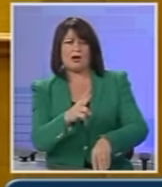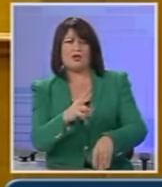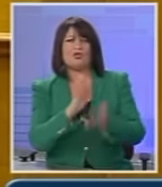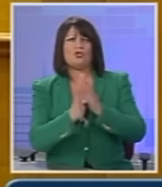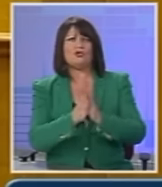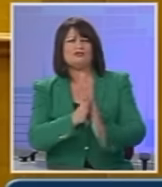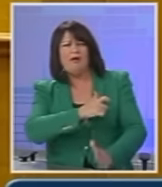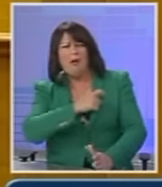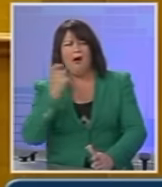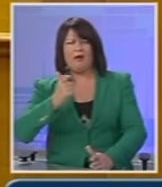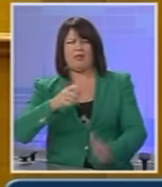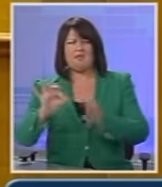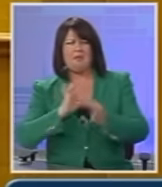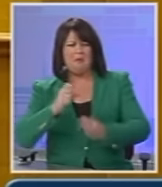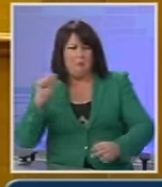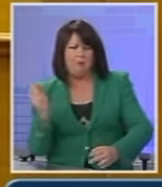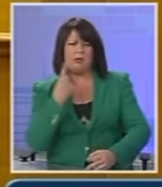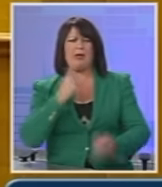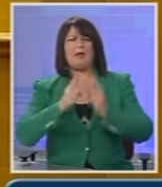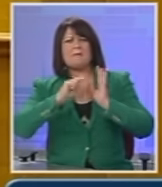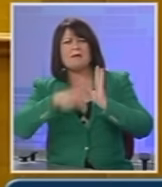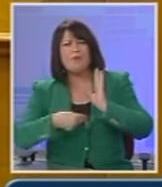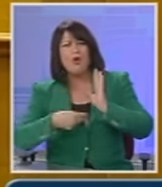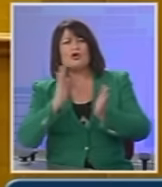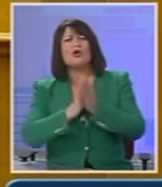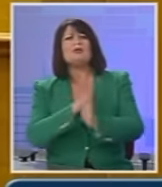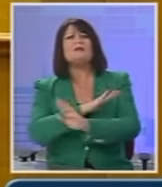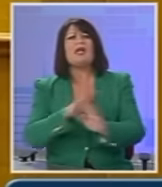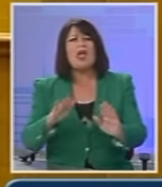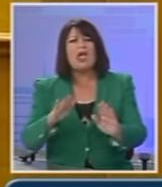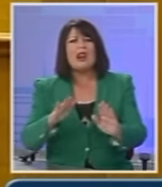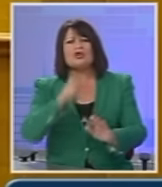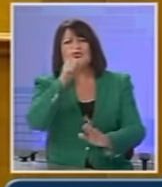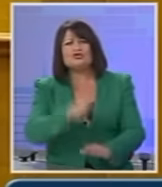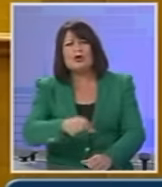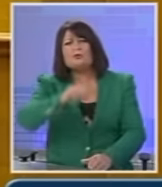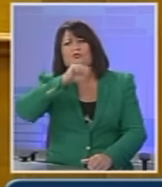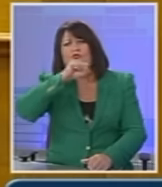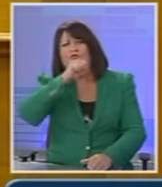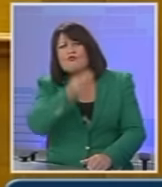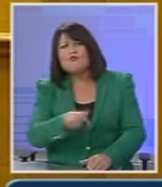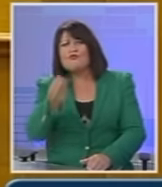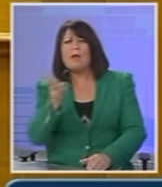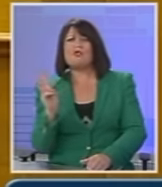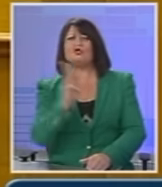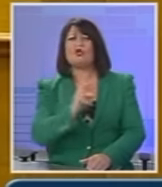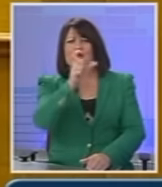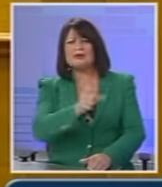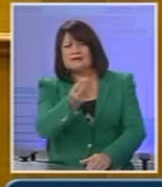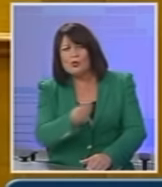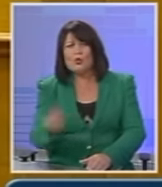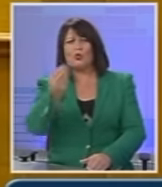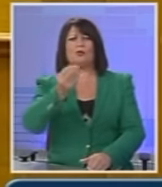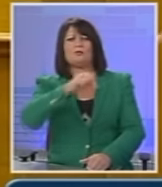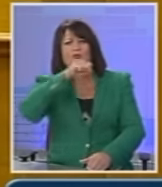αντιμνημονιακές κορώνες. Πάνε οι βάρβαροι και γίνατε μνημονικότερος των τροϊκαϊγανών. Θυμίζω